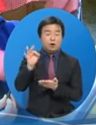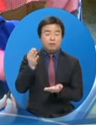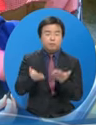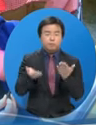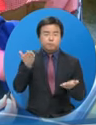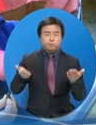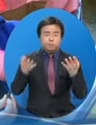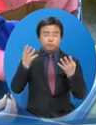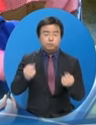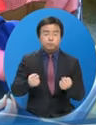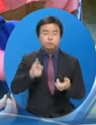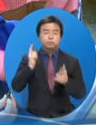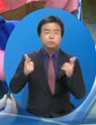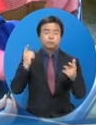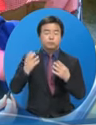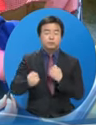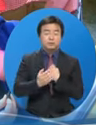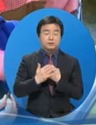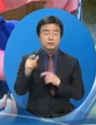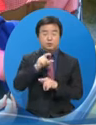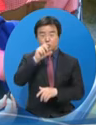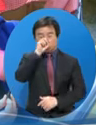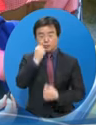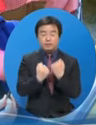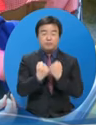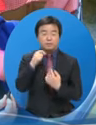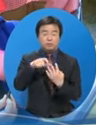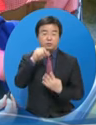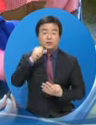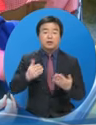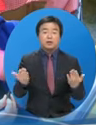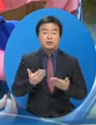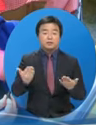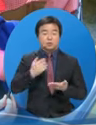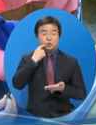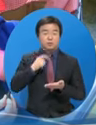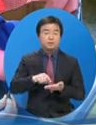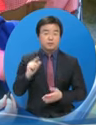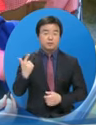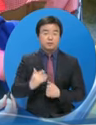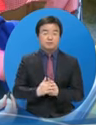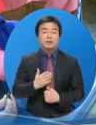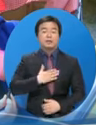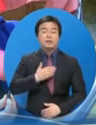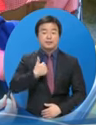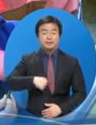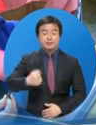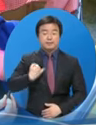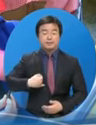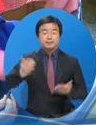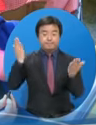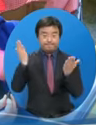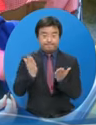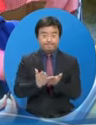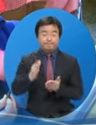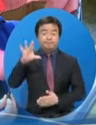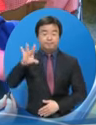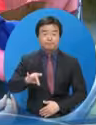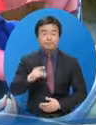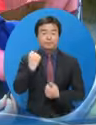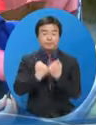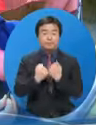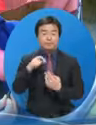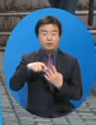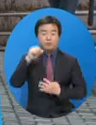보니 좋은 캠프 고르는 게 생각보다 쉽지 않습니다. 내 아이에게 꼭 맞는 캠프 고르는 법을 서연아 기자가